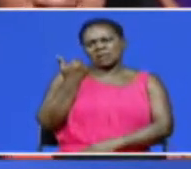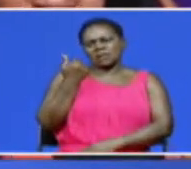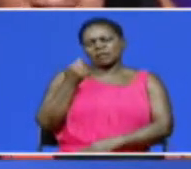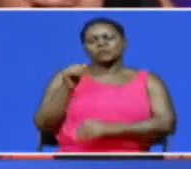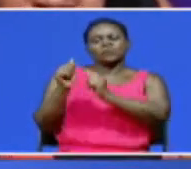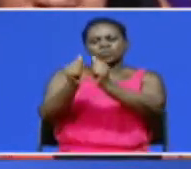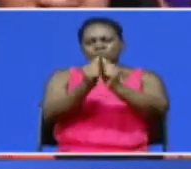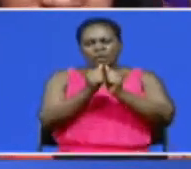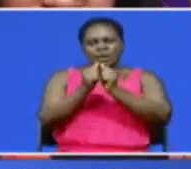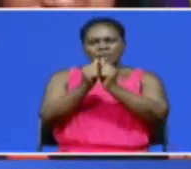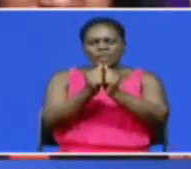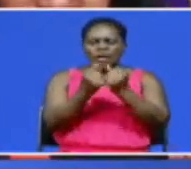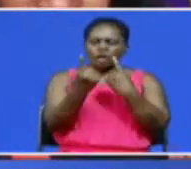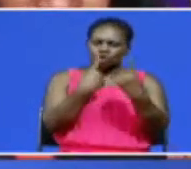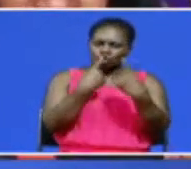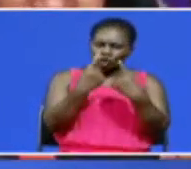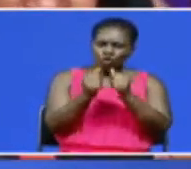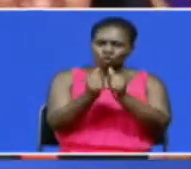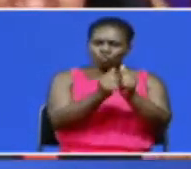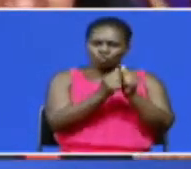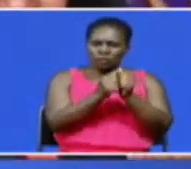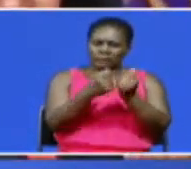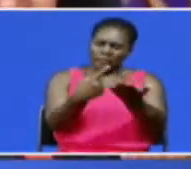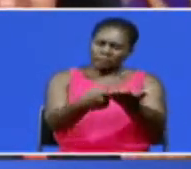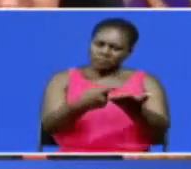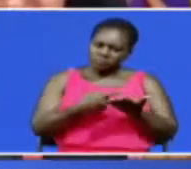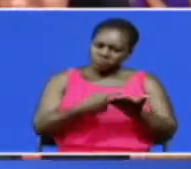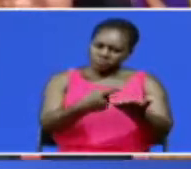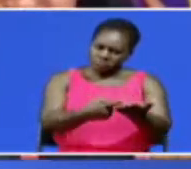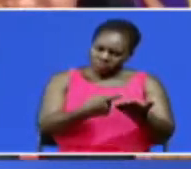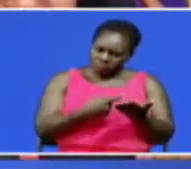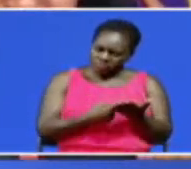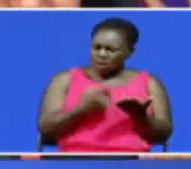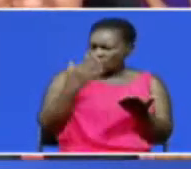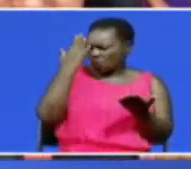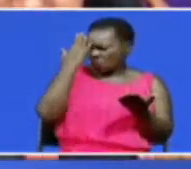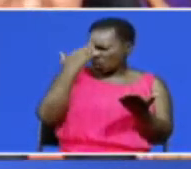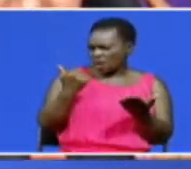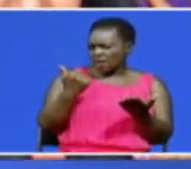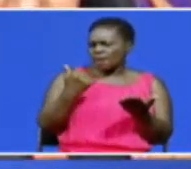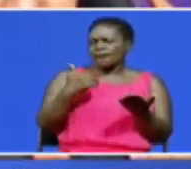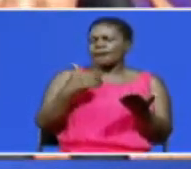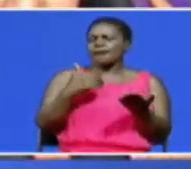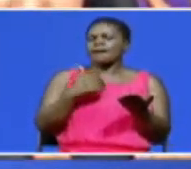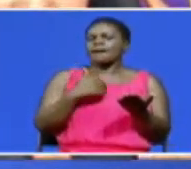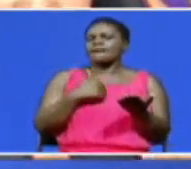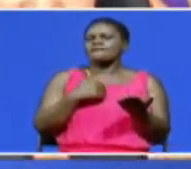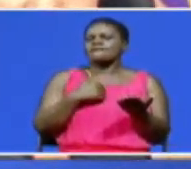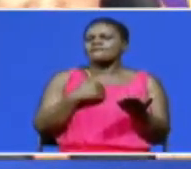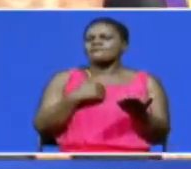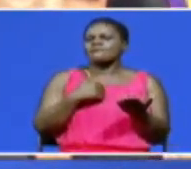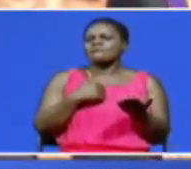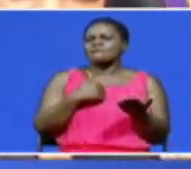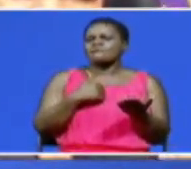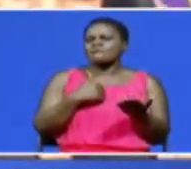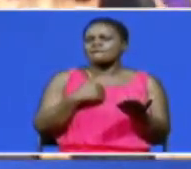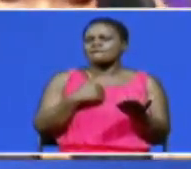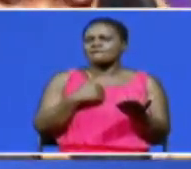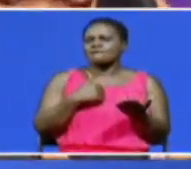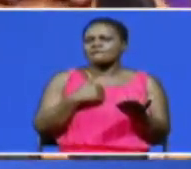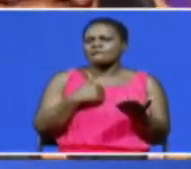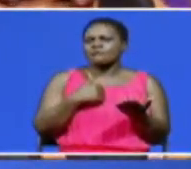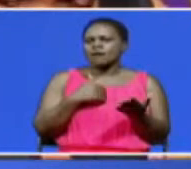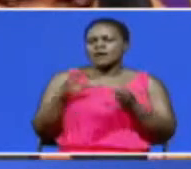pamoja, tuongee pamoja, tunenezane, so that tuwe na ile habit ama tuwe na